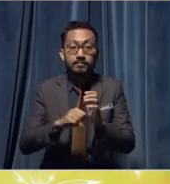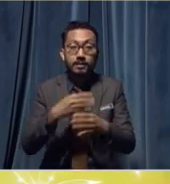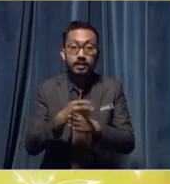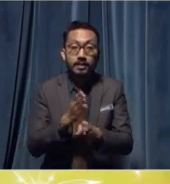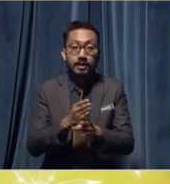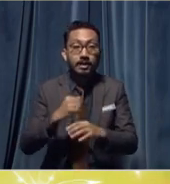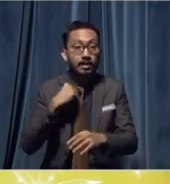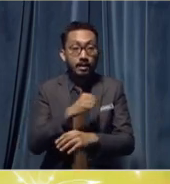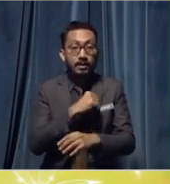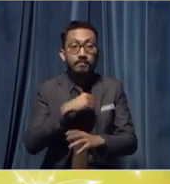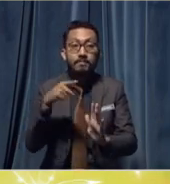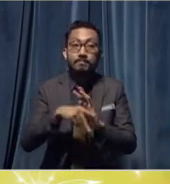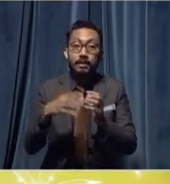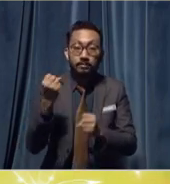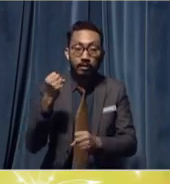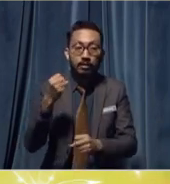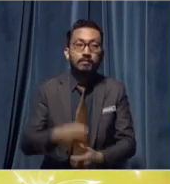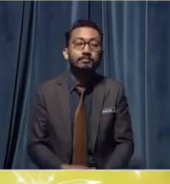sebagai ejen pembasah.